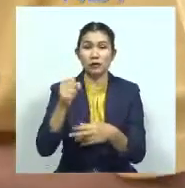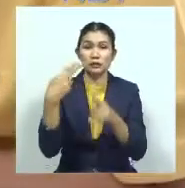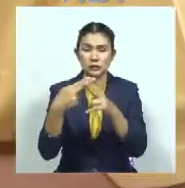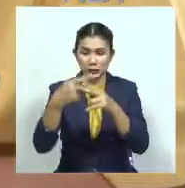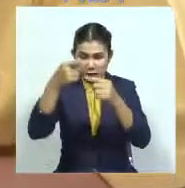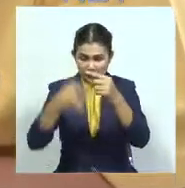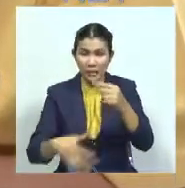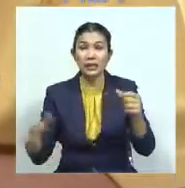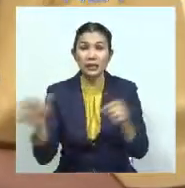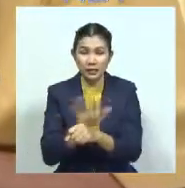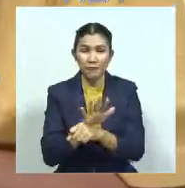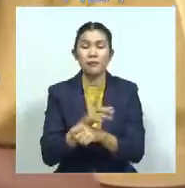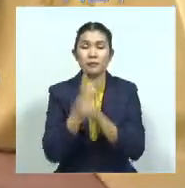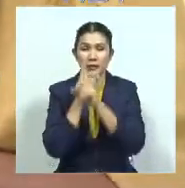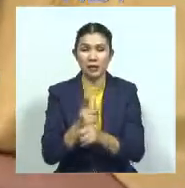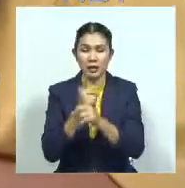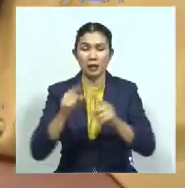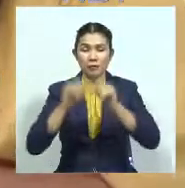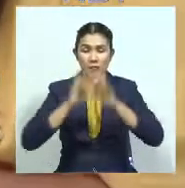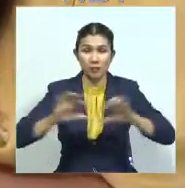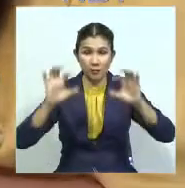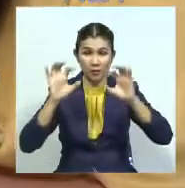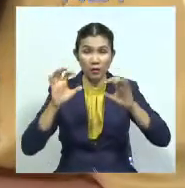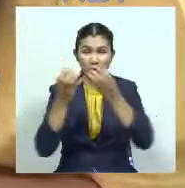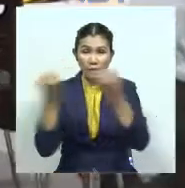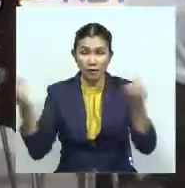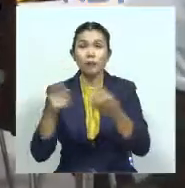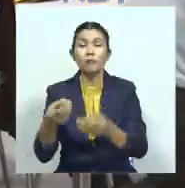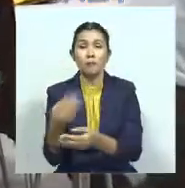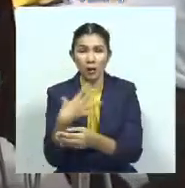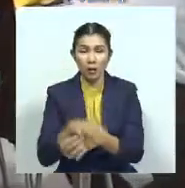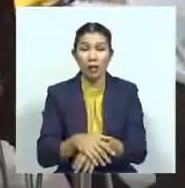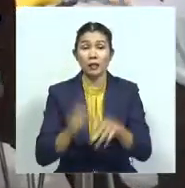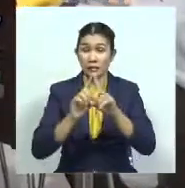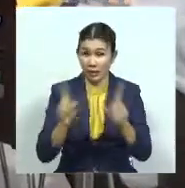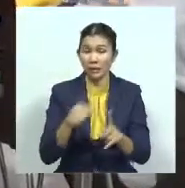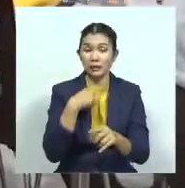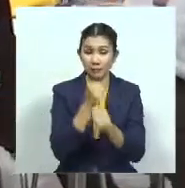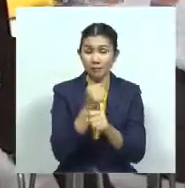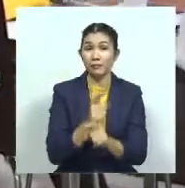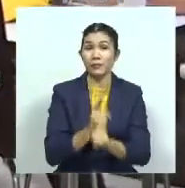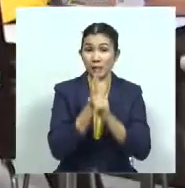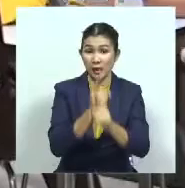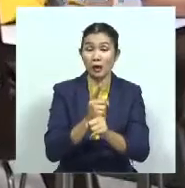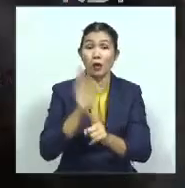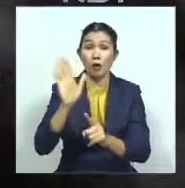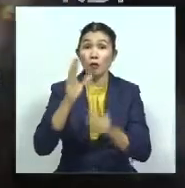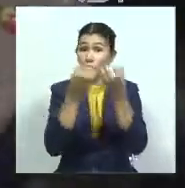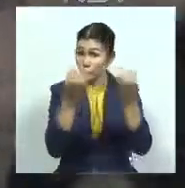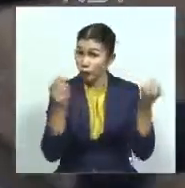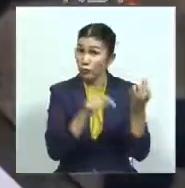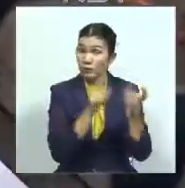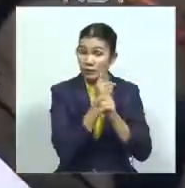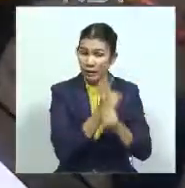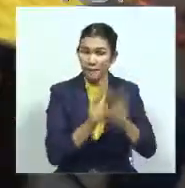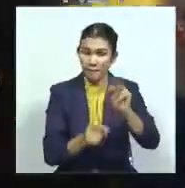ครบจำนวนตามที่รัฐธรรมนูญกำหนดแต่ทั้งนี้ยังเป็นไปตามหลักการและเจตนารมณ์ของรัฐธรรมนูญตามม